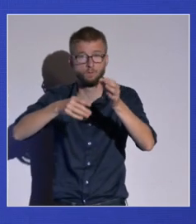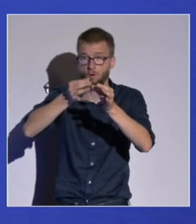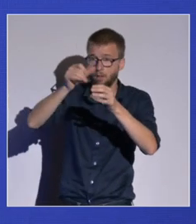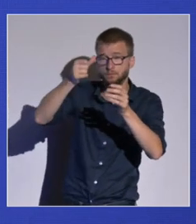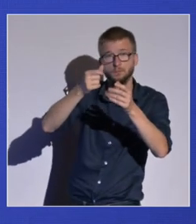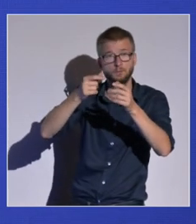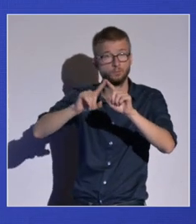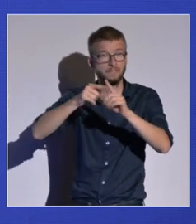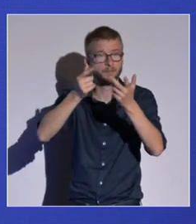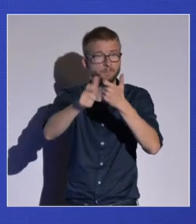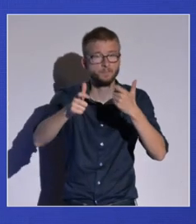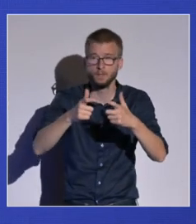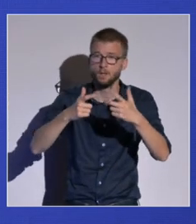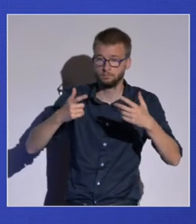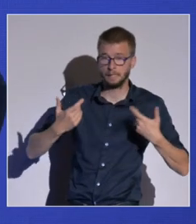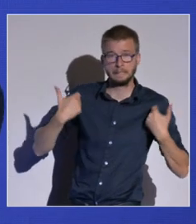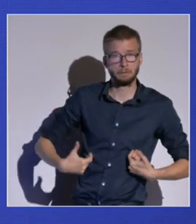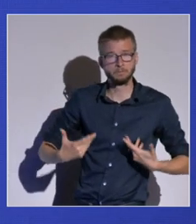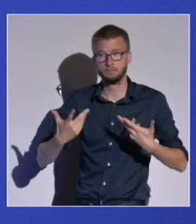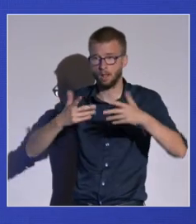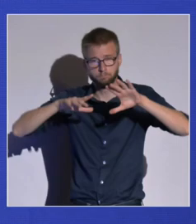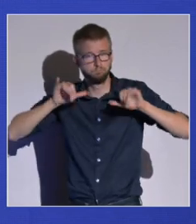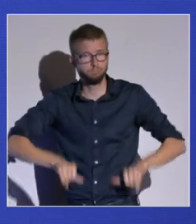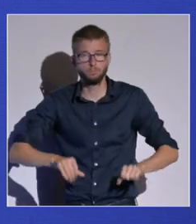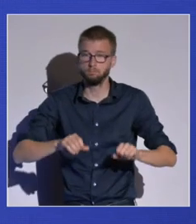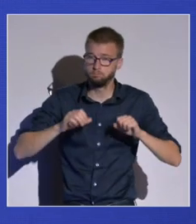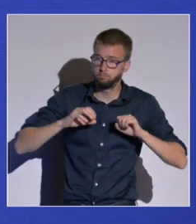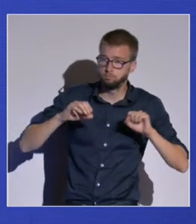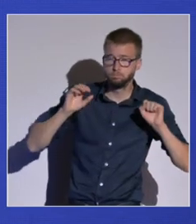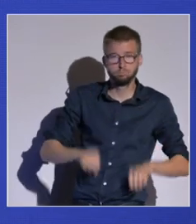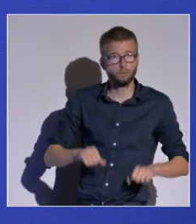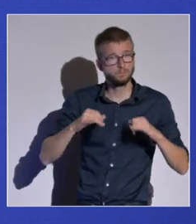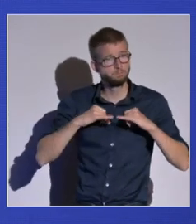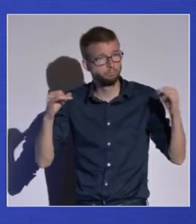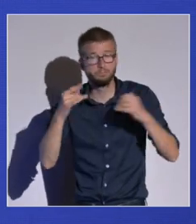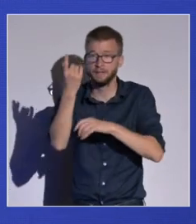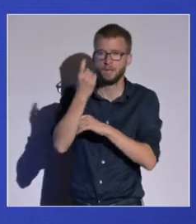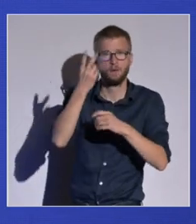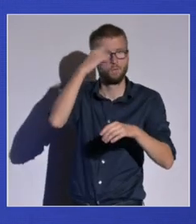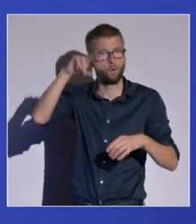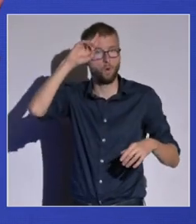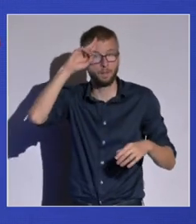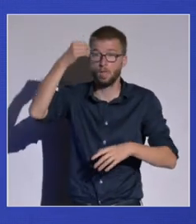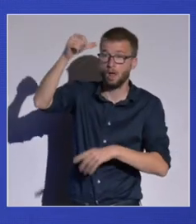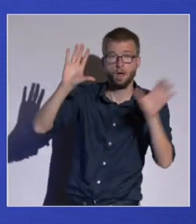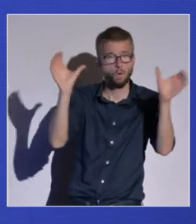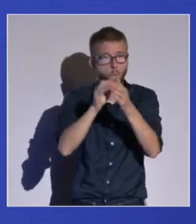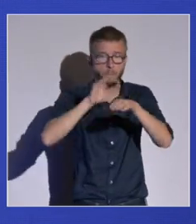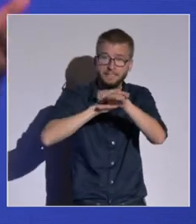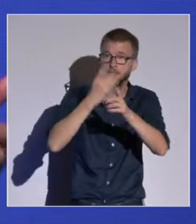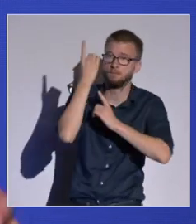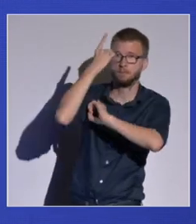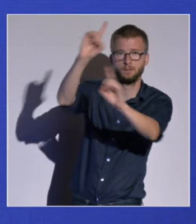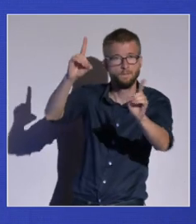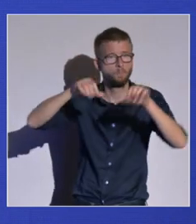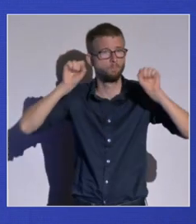de l'Europe. Et il n'y a qu'un courant d'opinion qui défende la puissance, l'existence et la société de l'Europe,